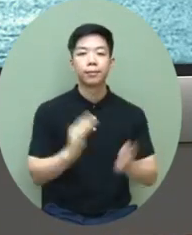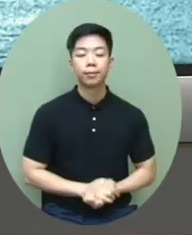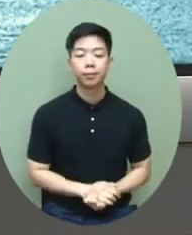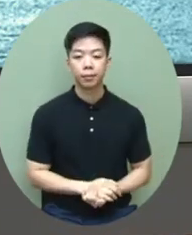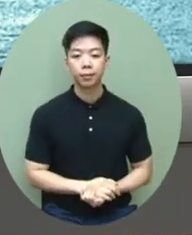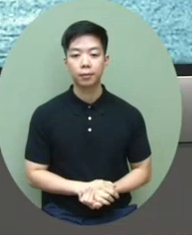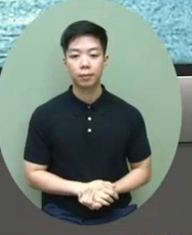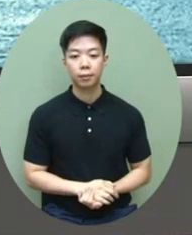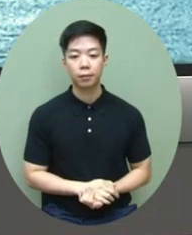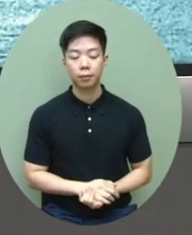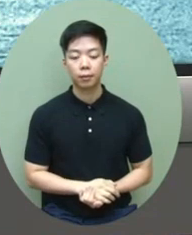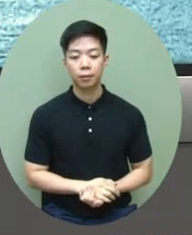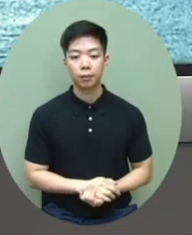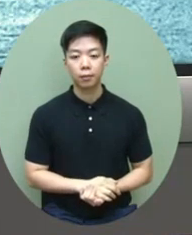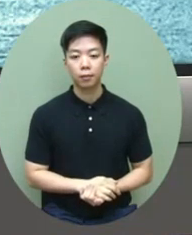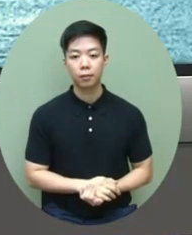有一位咧就